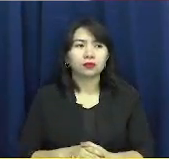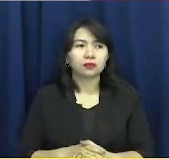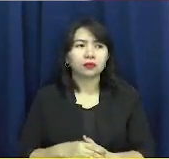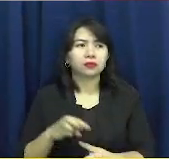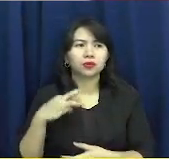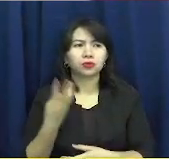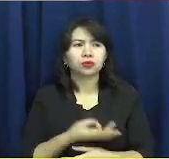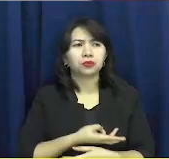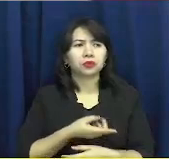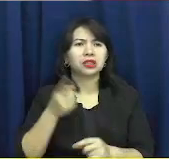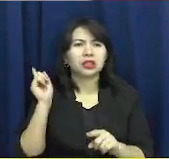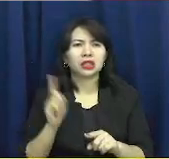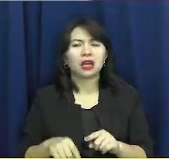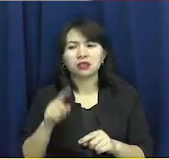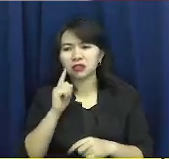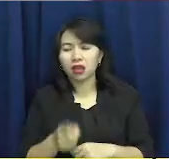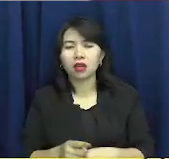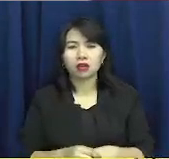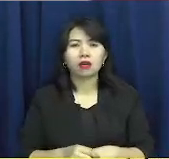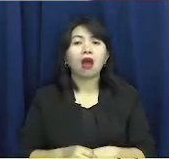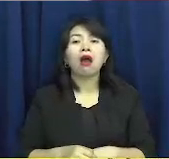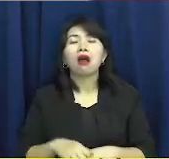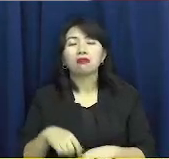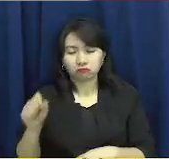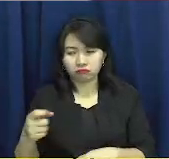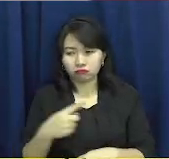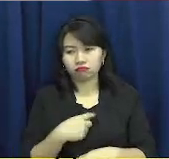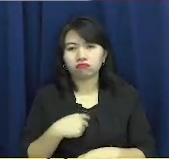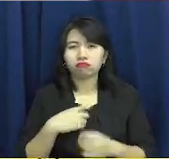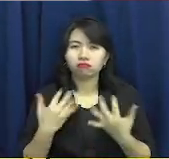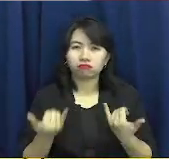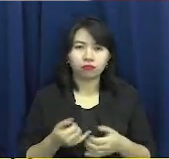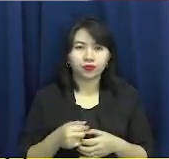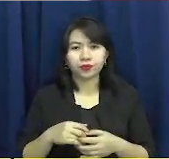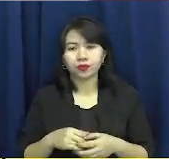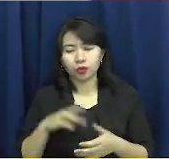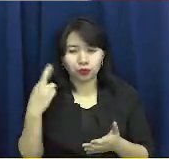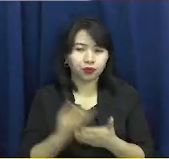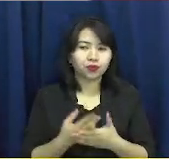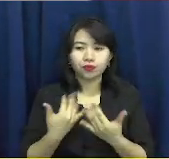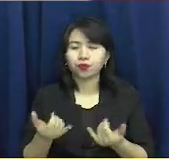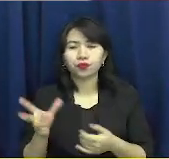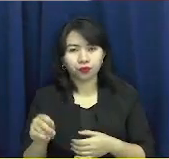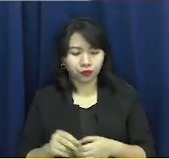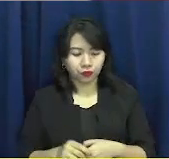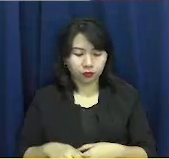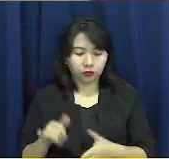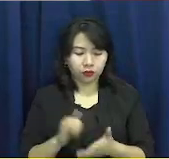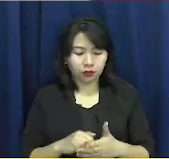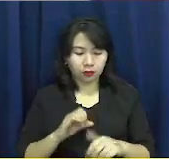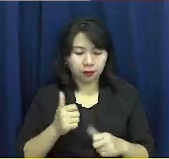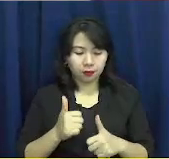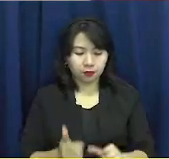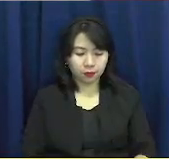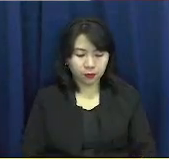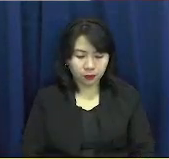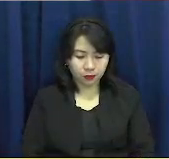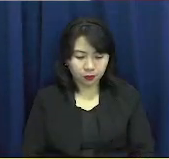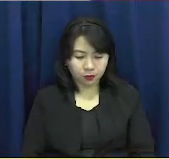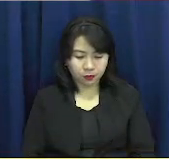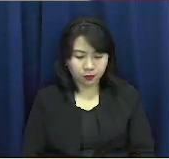mag-period na. Hindi pa tayo pwede magsabi na, dyan na tayo. The fact na ginawa natin yan, that's pride. Ayun, may blemish